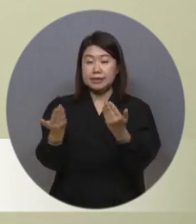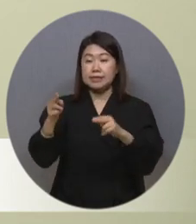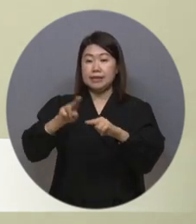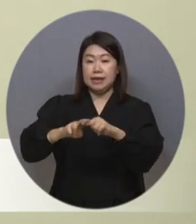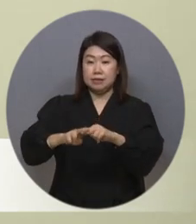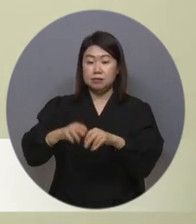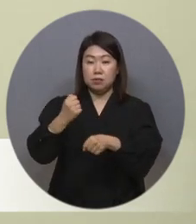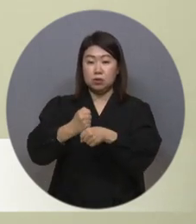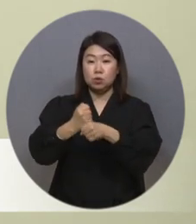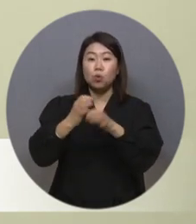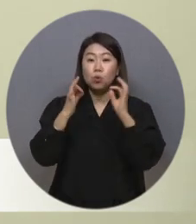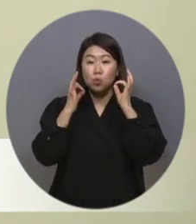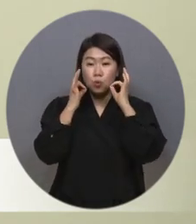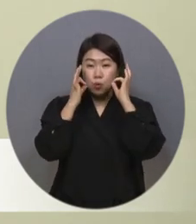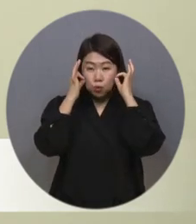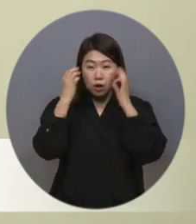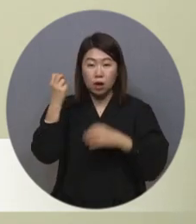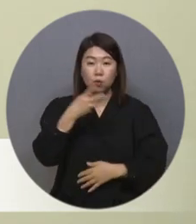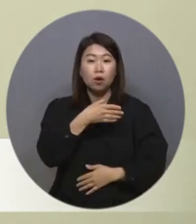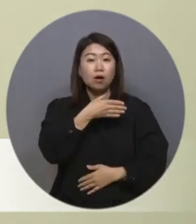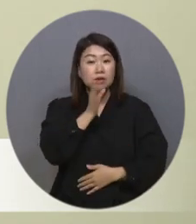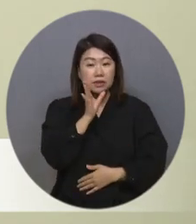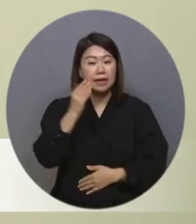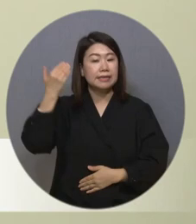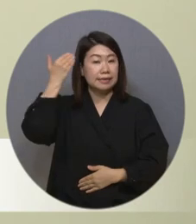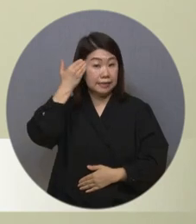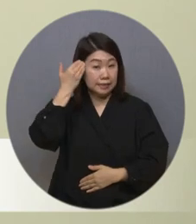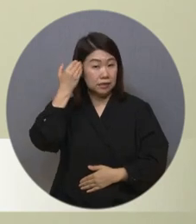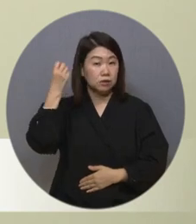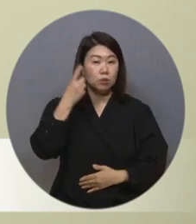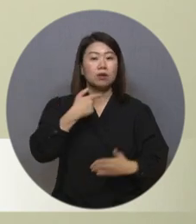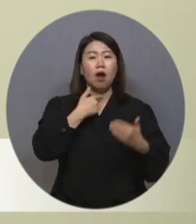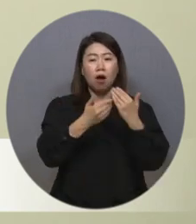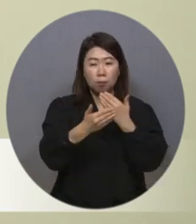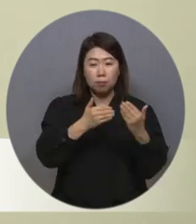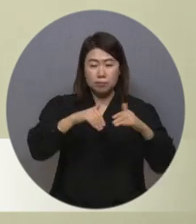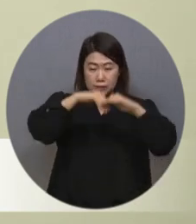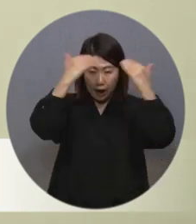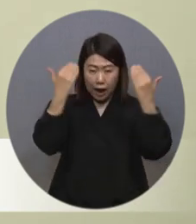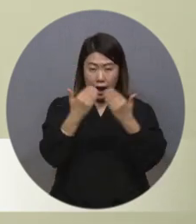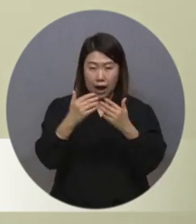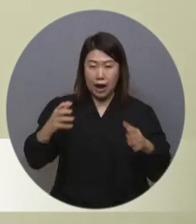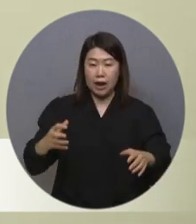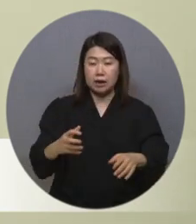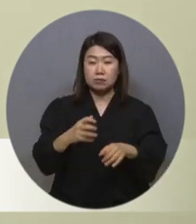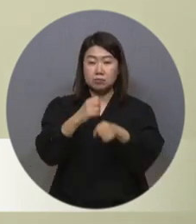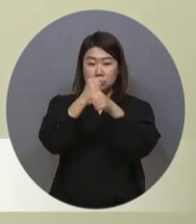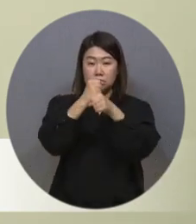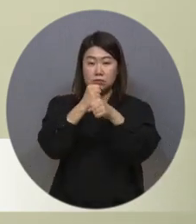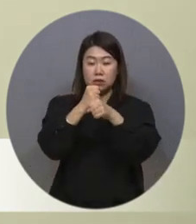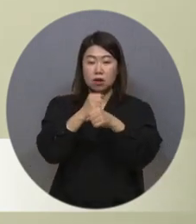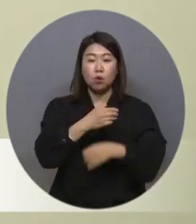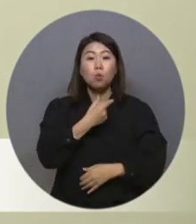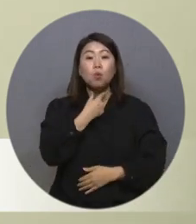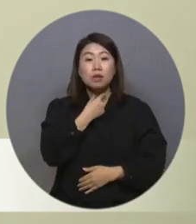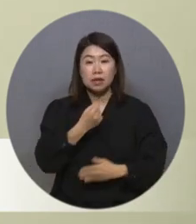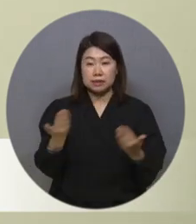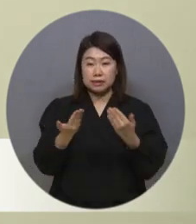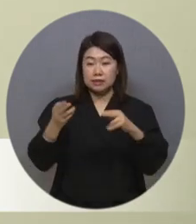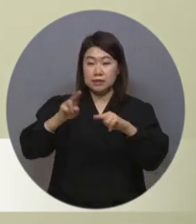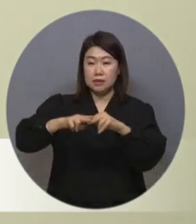거고 어르신들이 모든 지식과 경륜을 다 합쳐가지고 어르신들이 원하는 일자리를